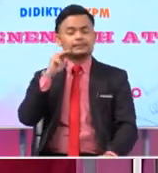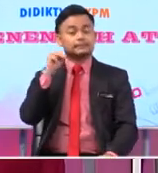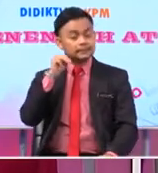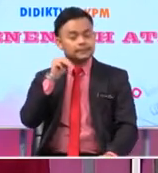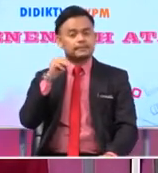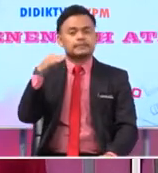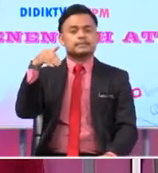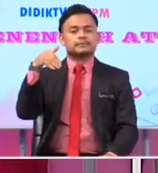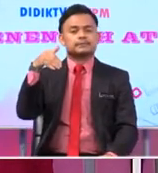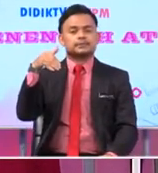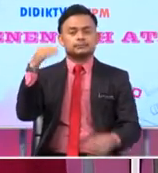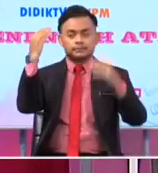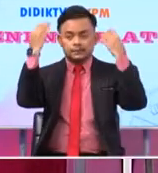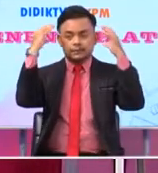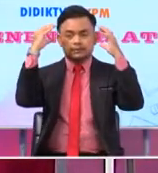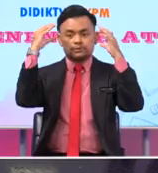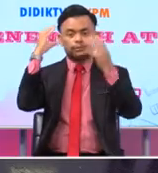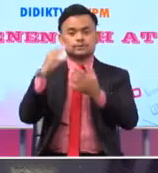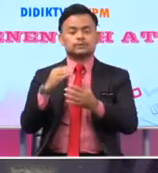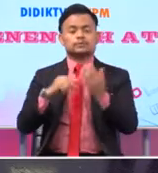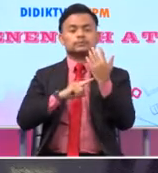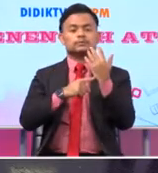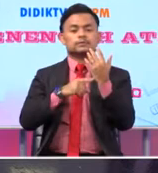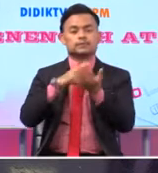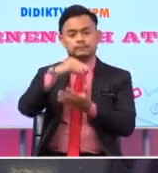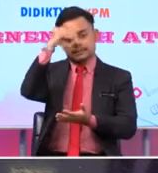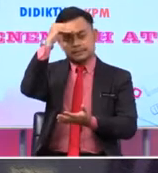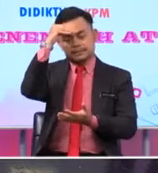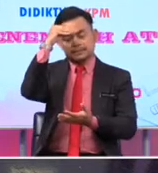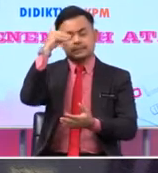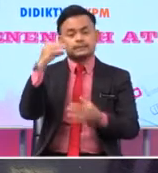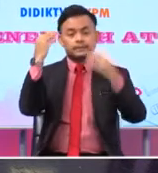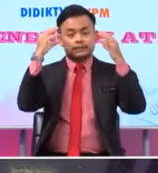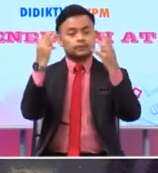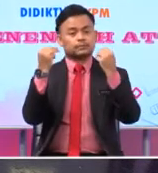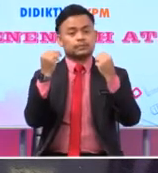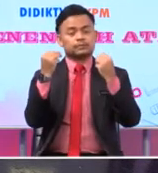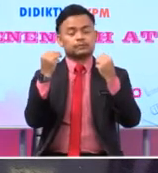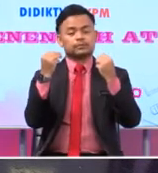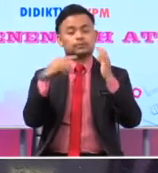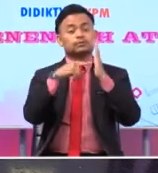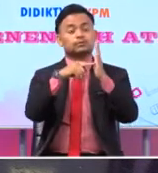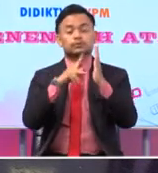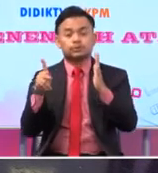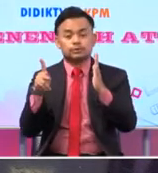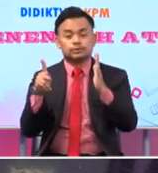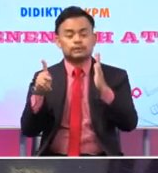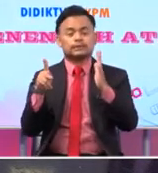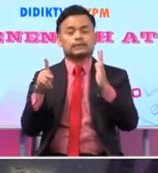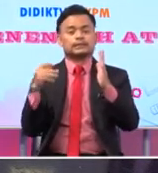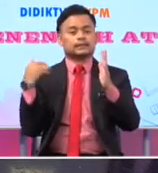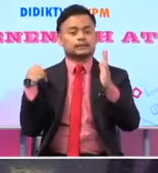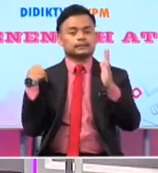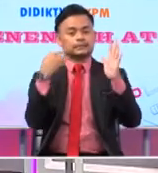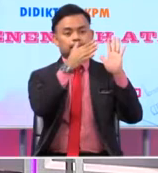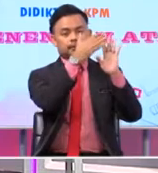ini kece guna terangkai dulu harinya cek gua ada bawel papan ganjaran kek gitu pengetahuan Mira dan murid-murid di